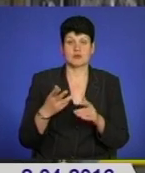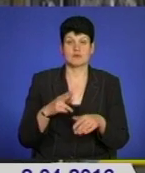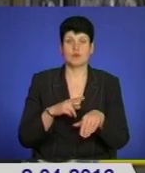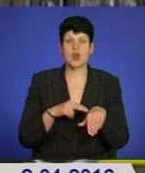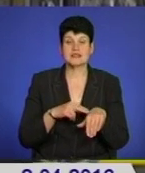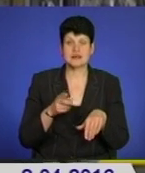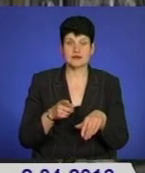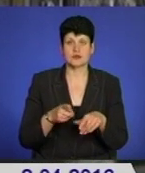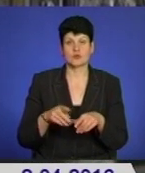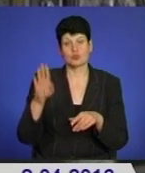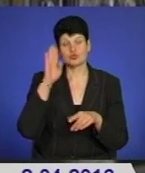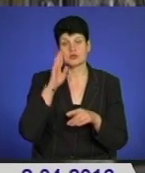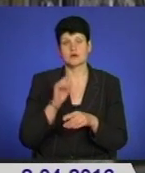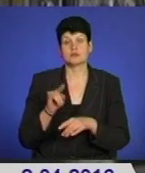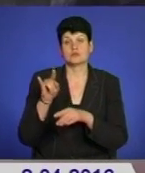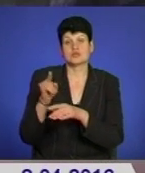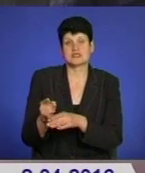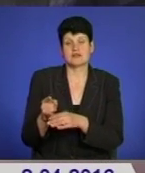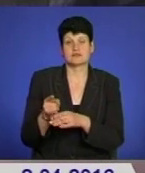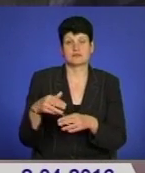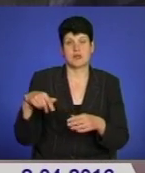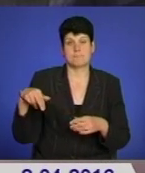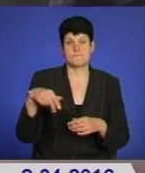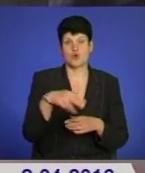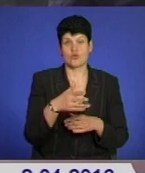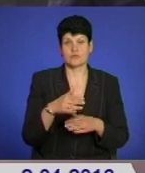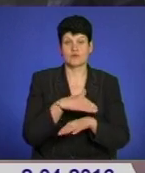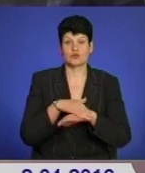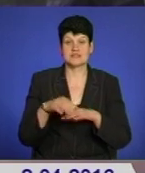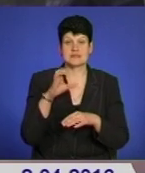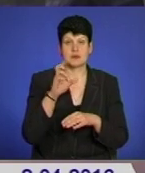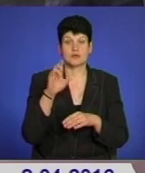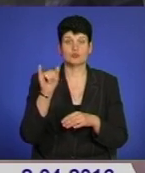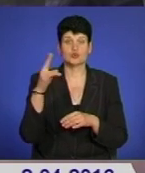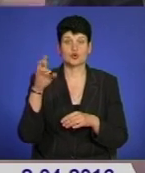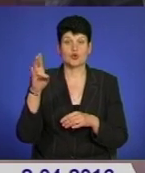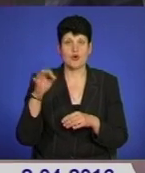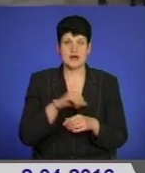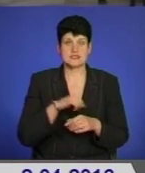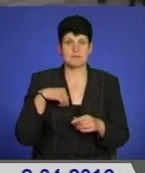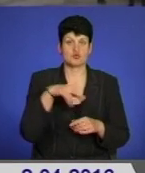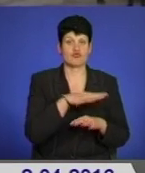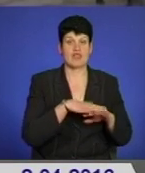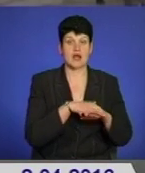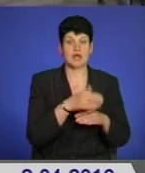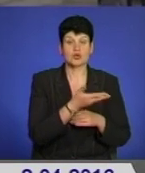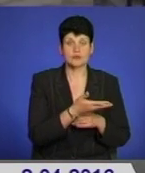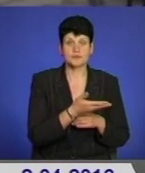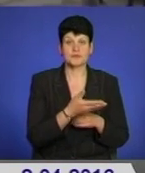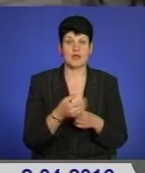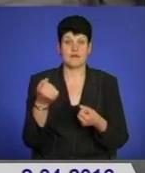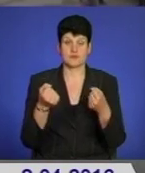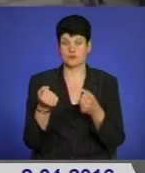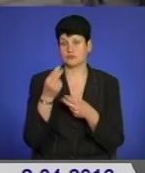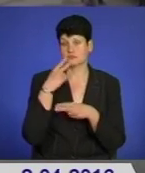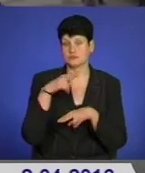поліцейські. Чоловік припаркував своє авто прямісінько на пішохідному переході на вулиці Степана Будного, а сам пішов на ринок. Автівку порушника помітили